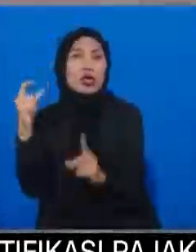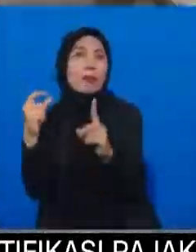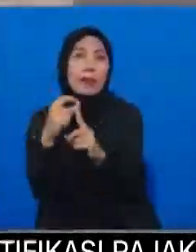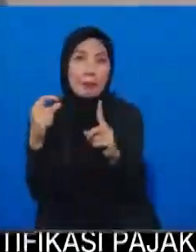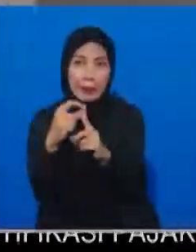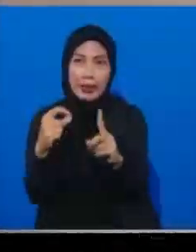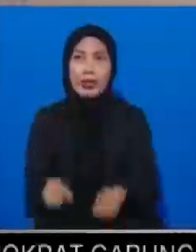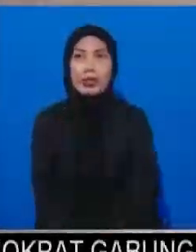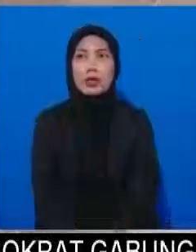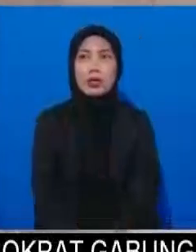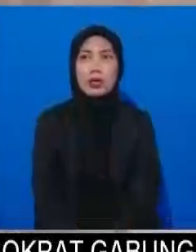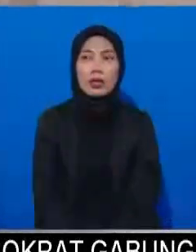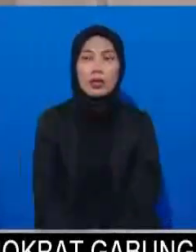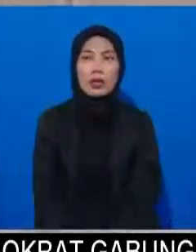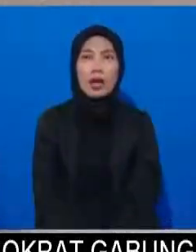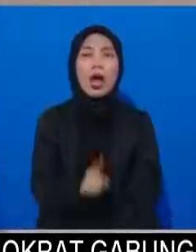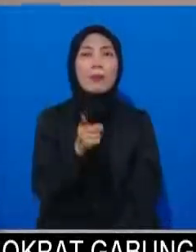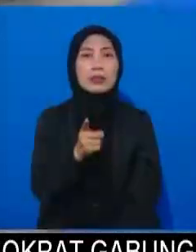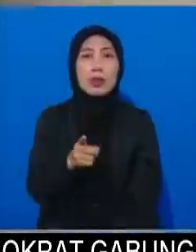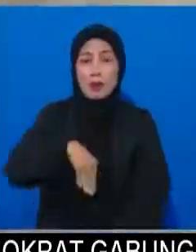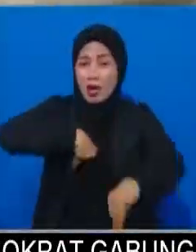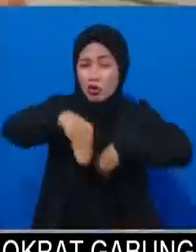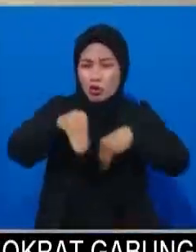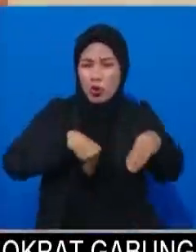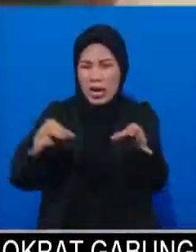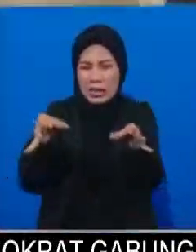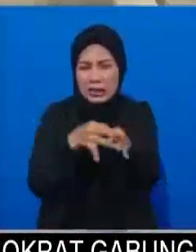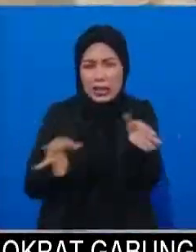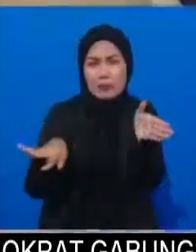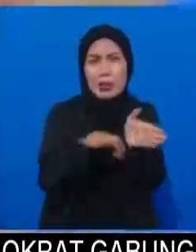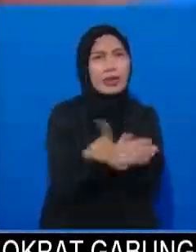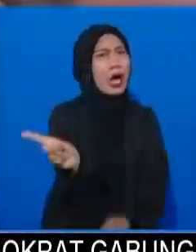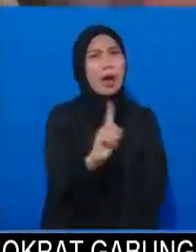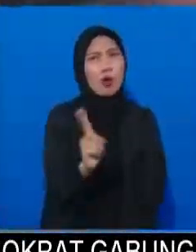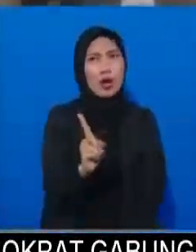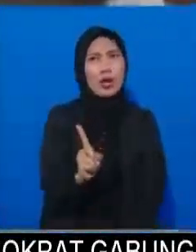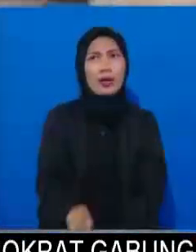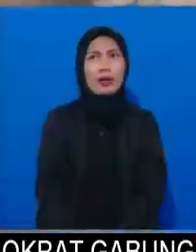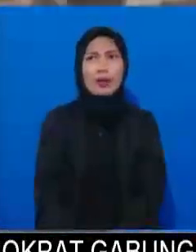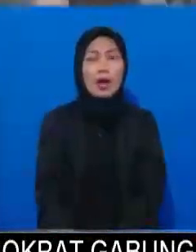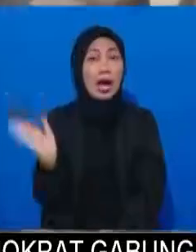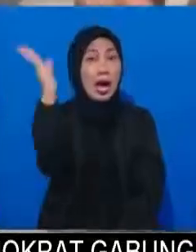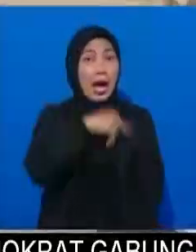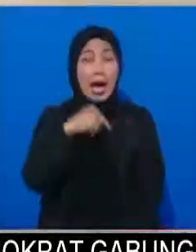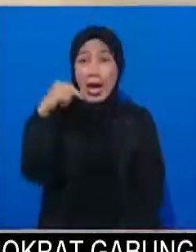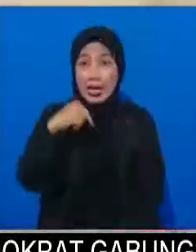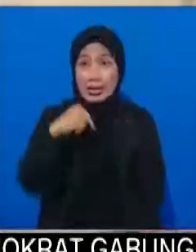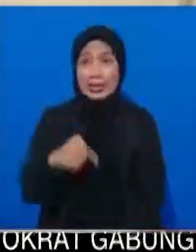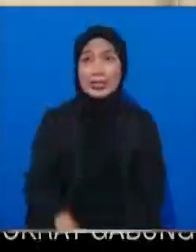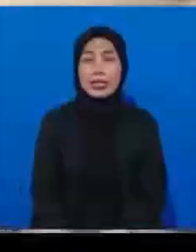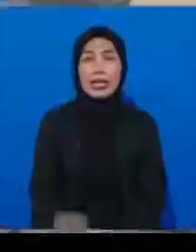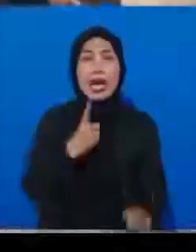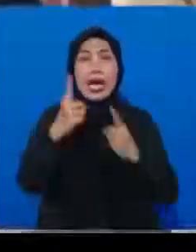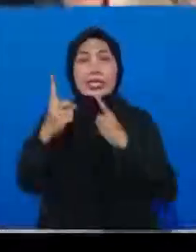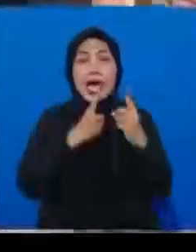aturan, keberadaan PKL yang memenuhi bibir pantai dinilai mengganggu kenyamanan pengunjung. Hari ini pemerintah Kota Padang menggelar dialog terbuka dengan